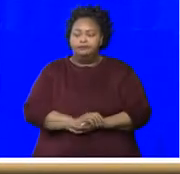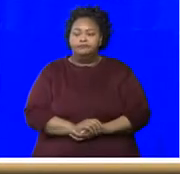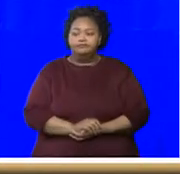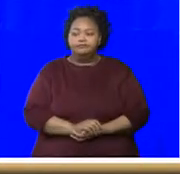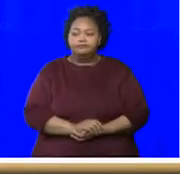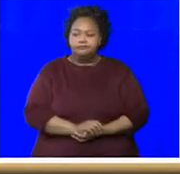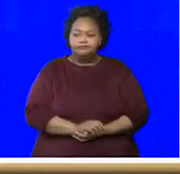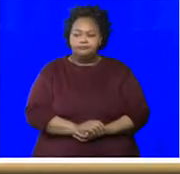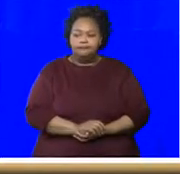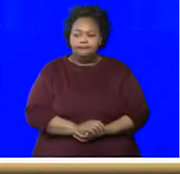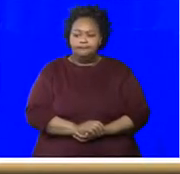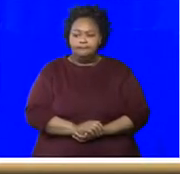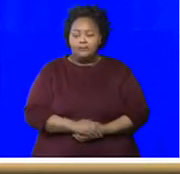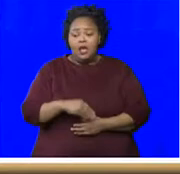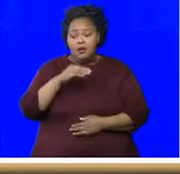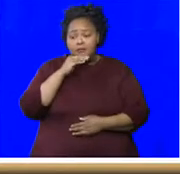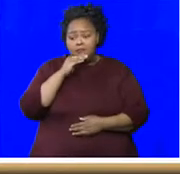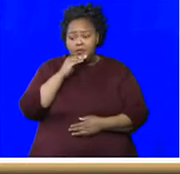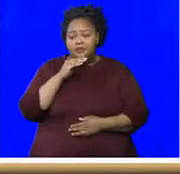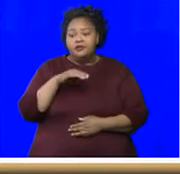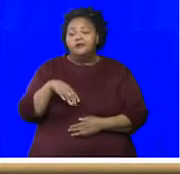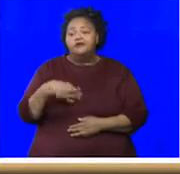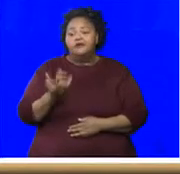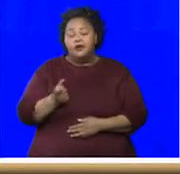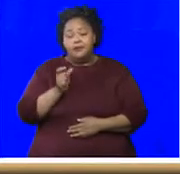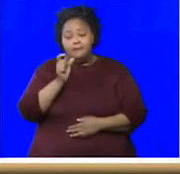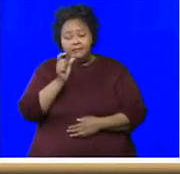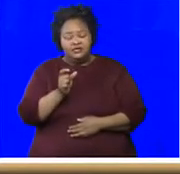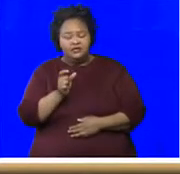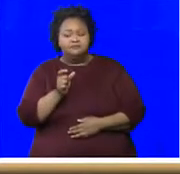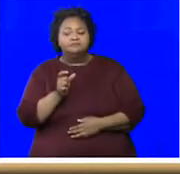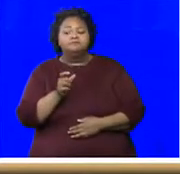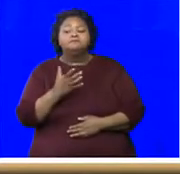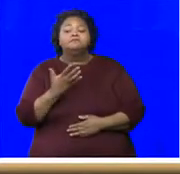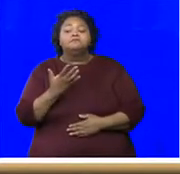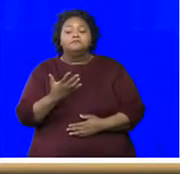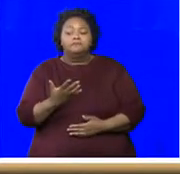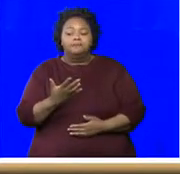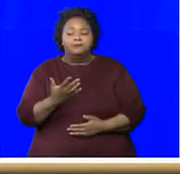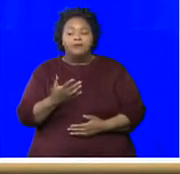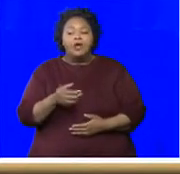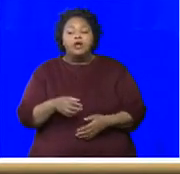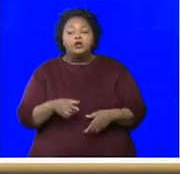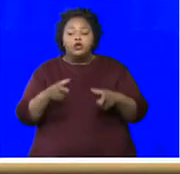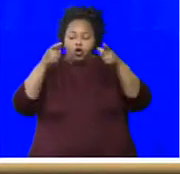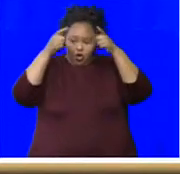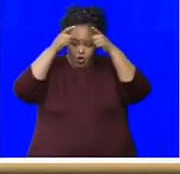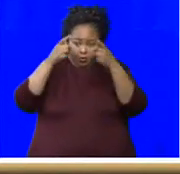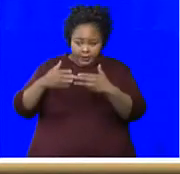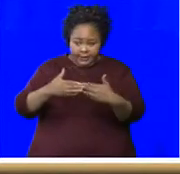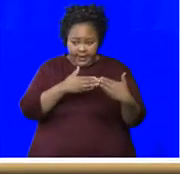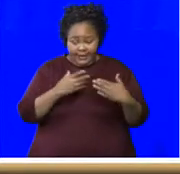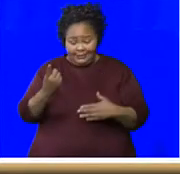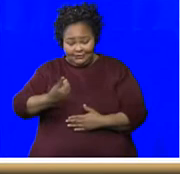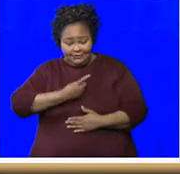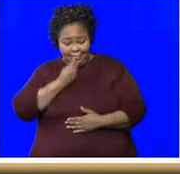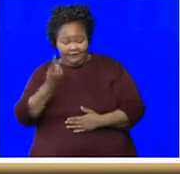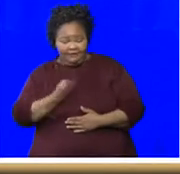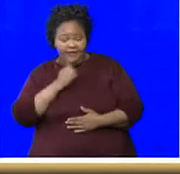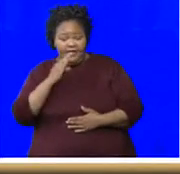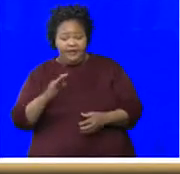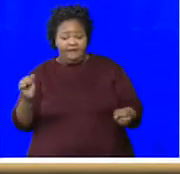uyothinza nasesibayeni kwawenda ke maswadakithi lo wabona ukuthi vele sekunesingo sekulungise emgwaqweni